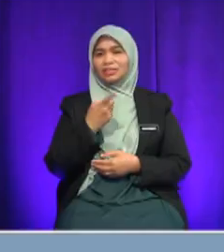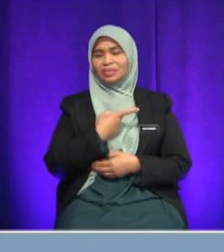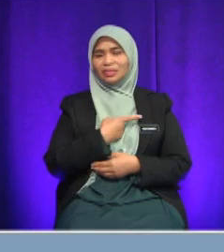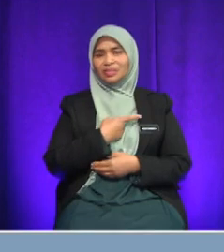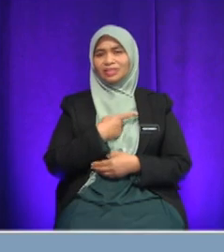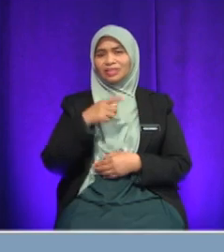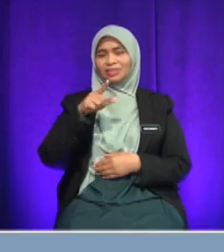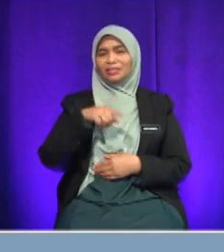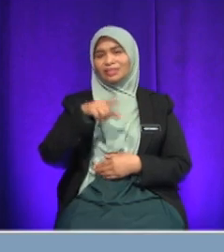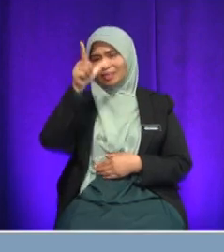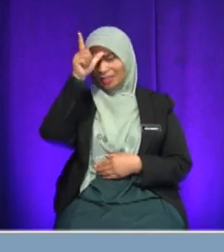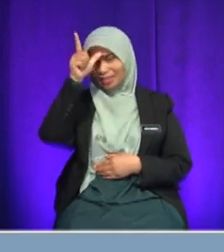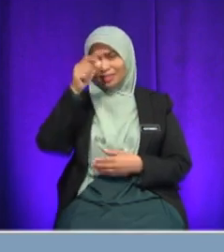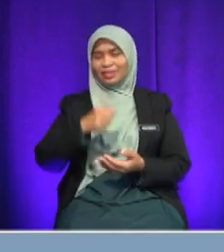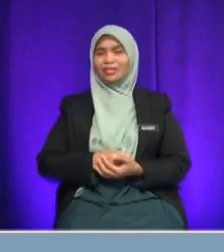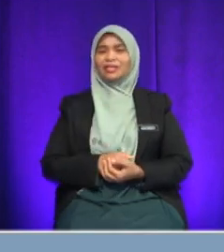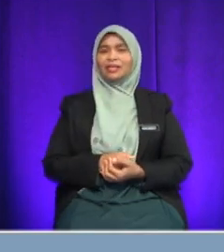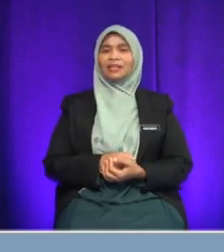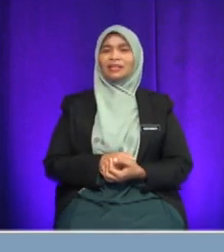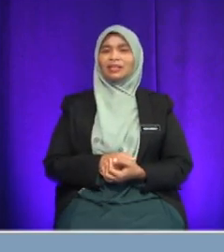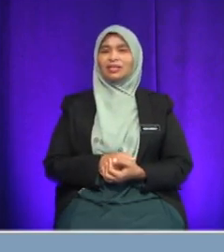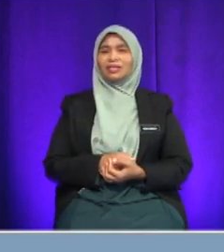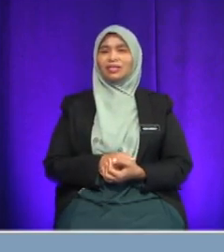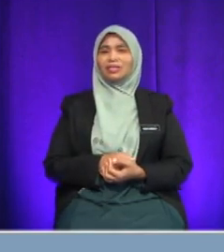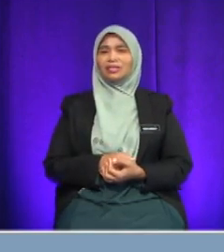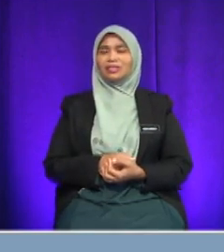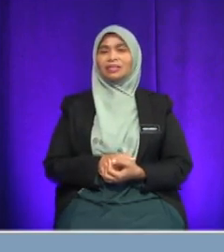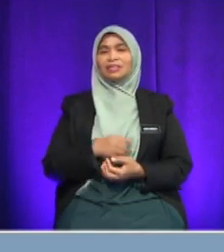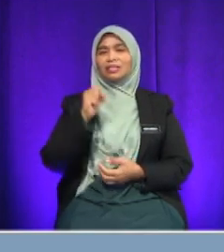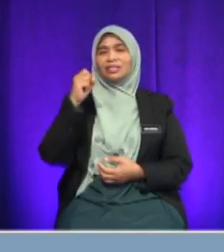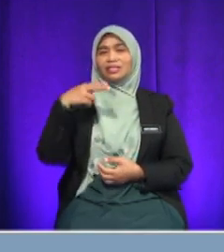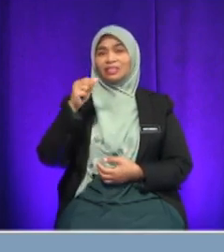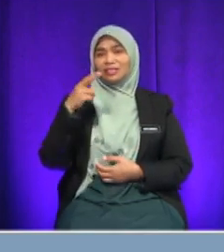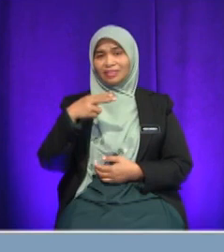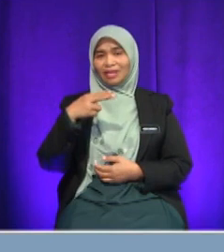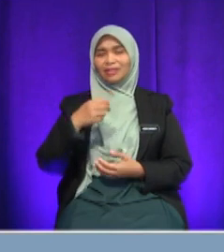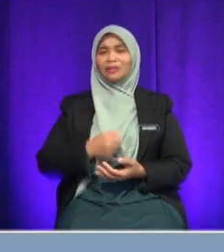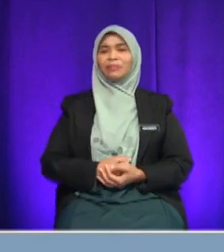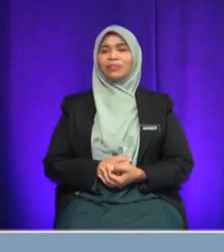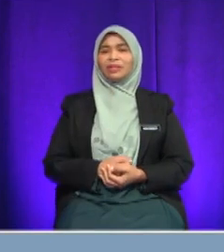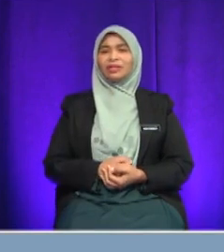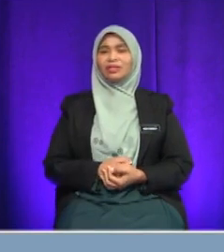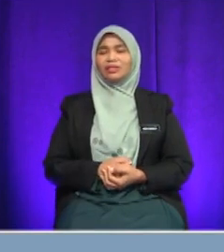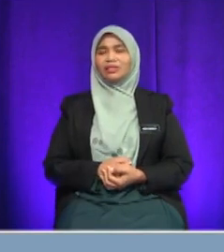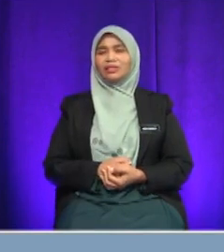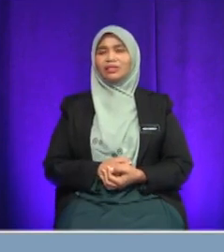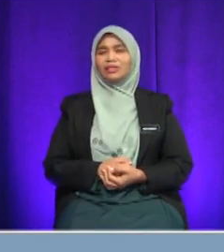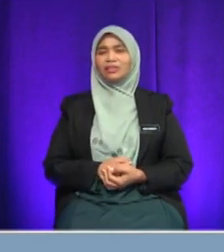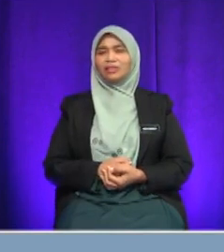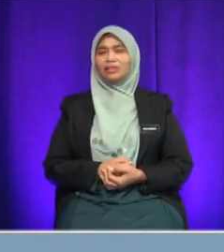yang lelaki tu, yang murid. Lelaki itu adalah Syah. Okey, saya selalu panggil Syah lah. Okey, dan kita